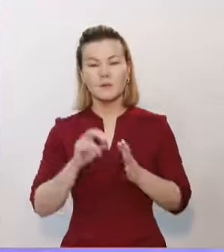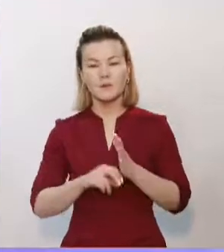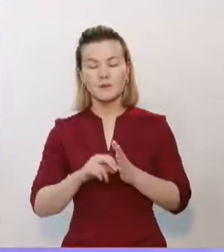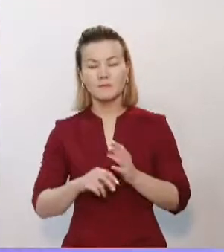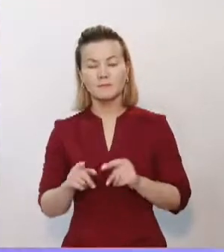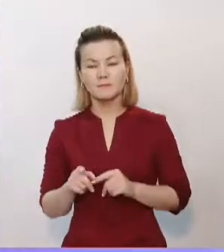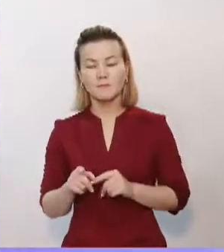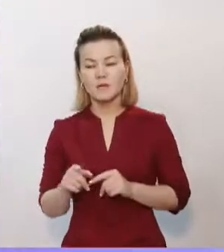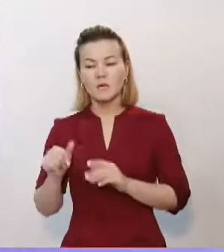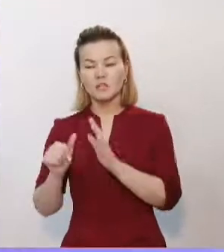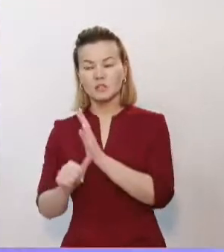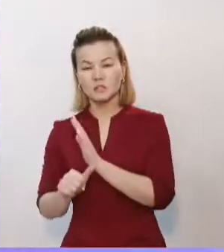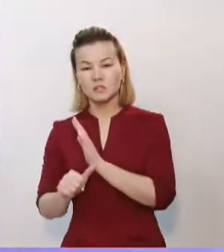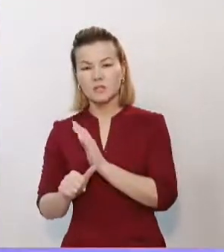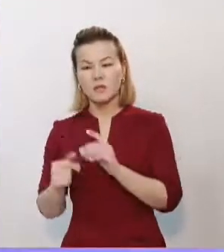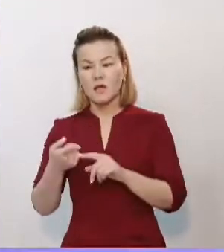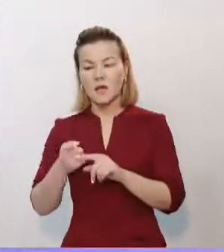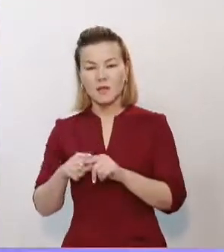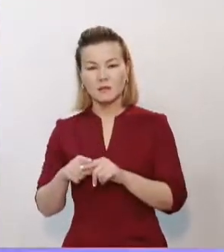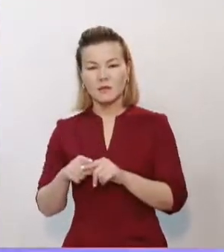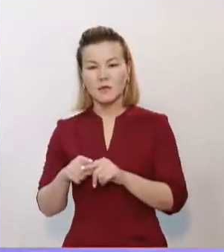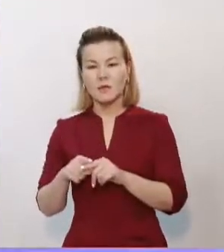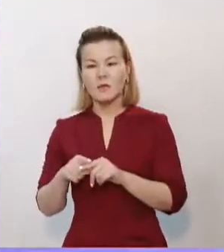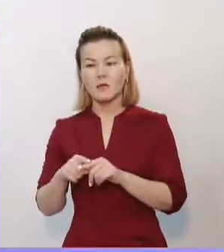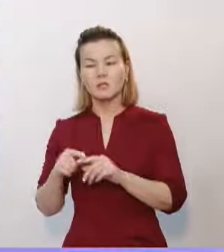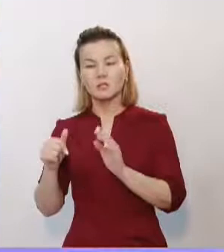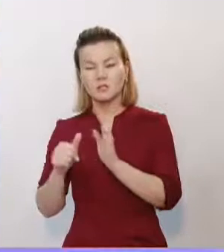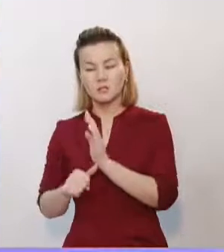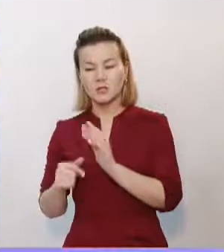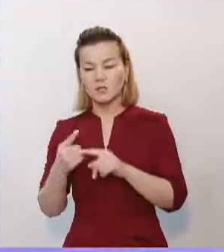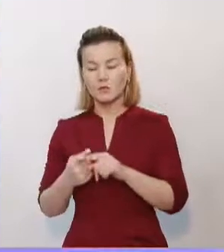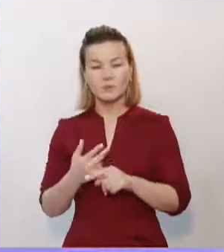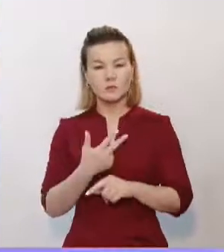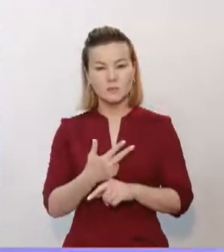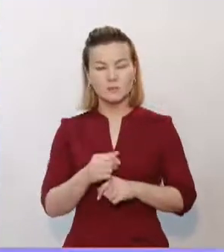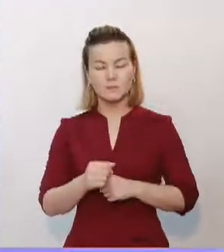Проверь. 60 – это 60 плюс 3.